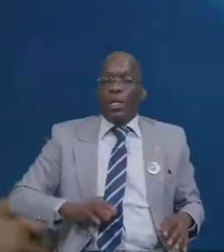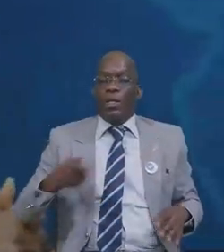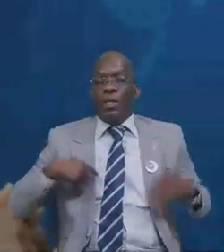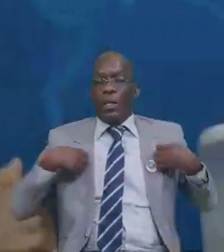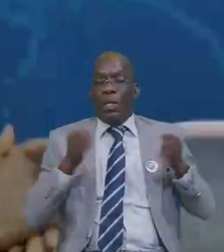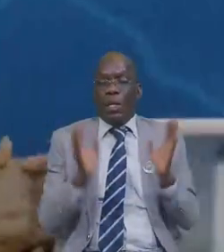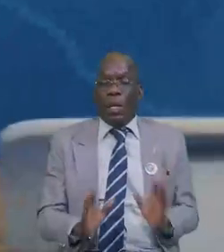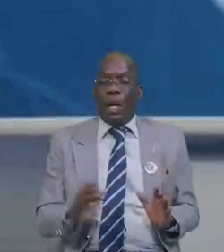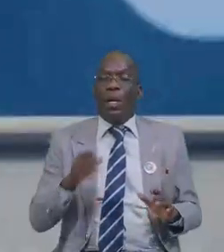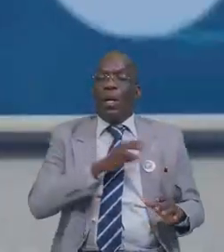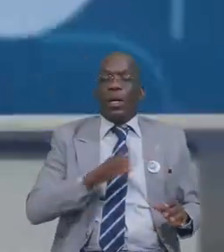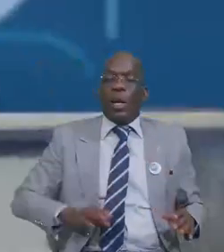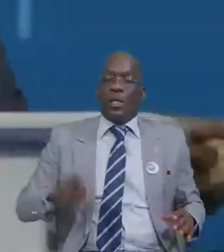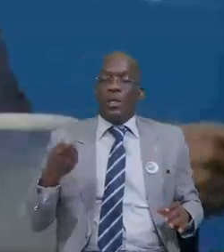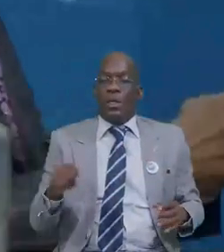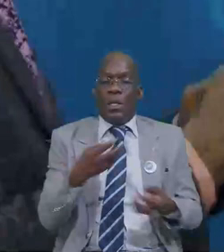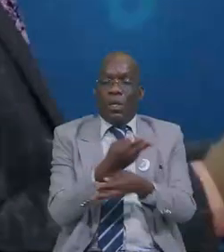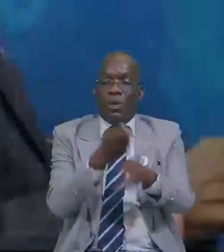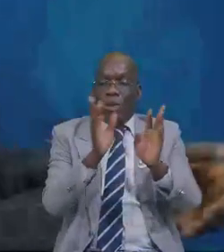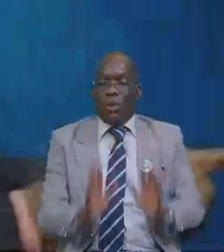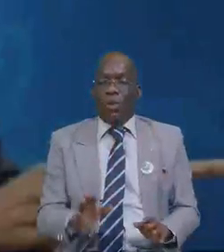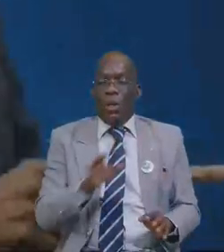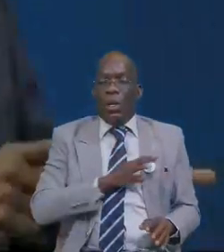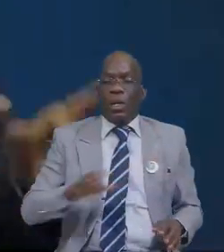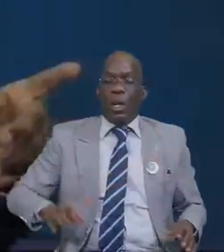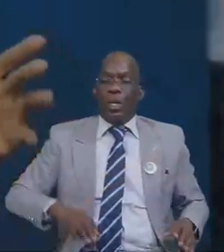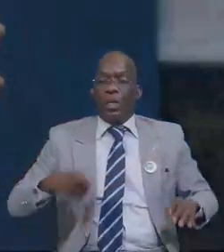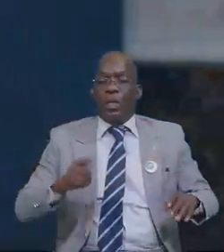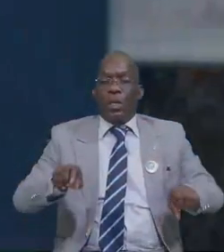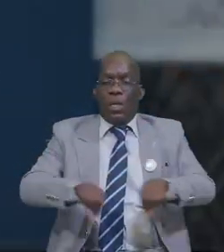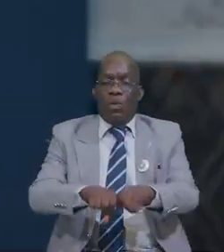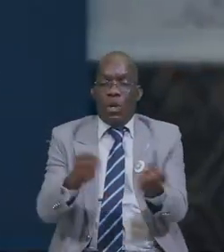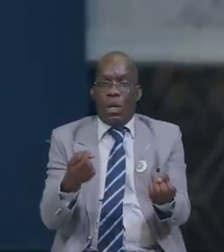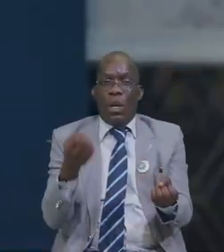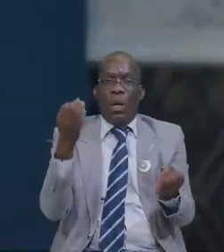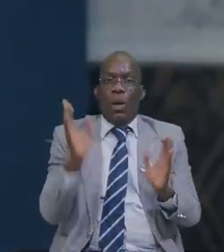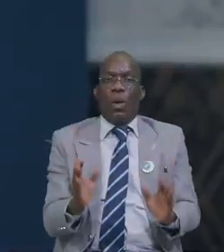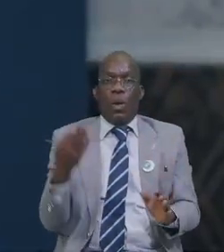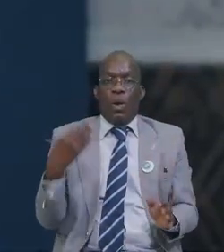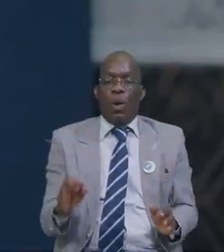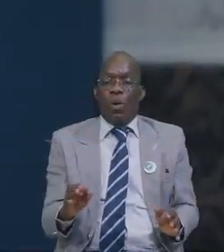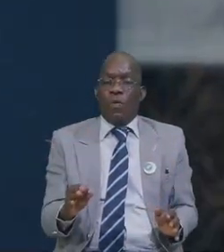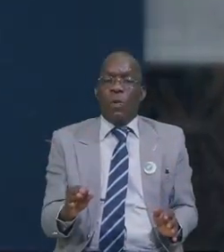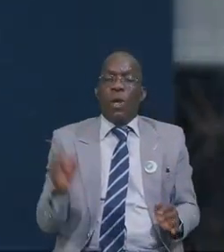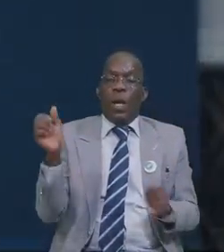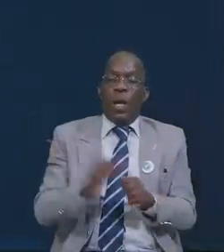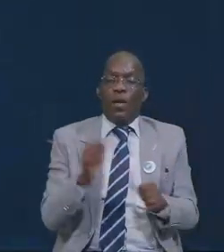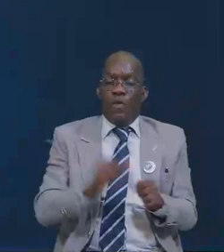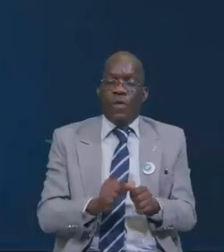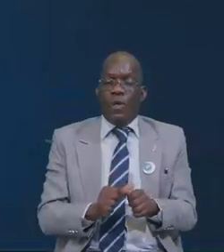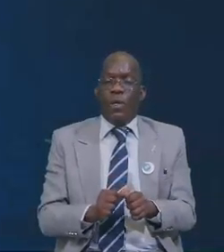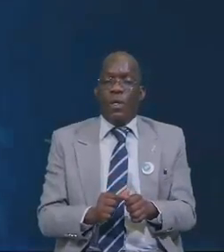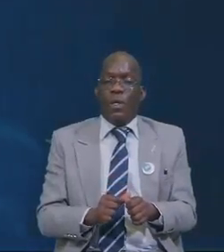guérisseur, Christ le rédempteur, Christ celui qui brise tous les liens et les